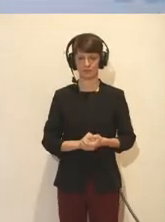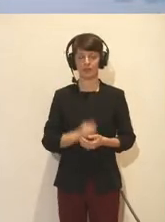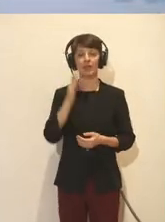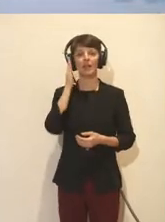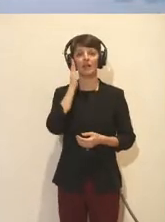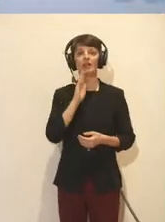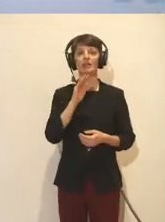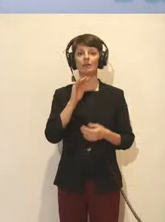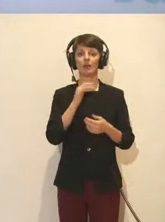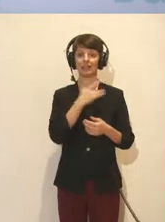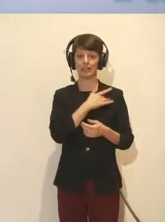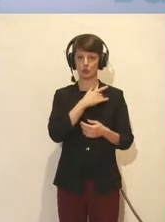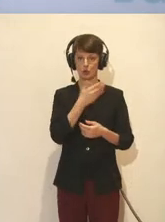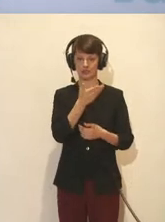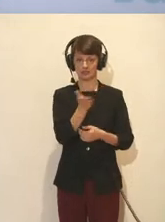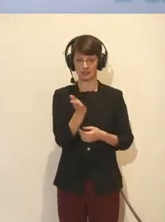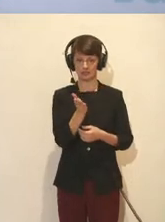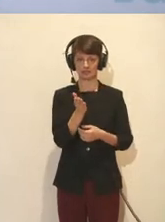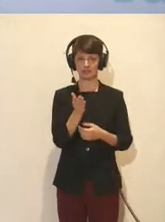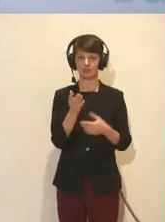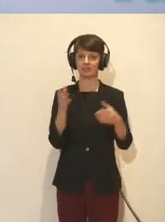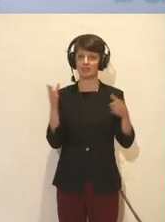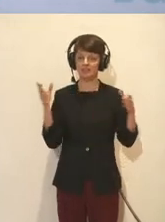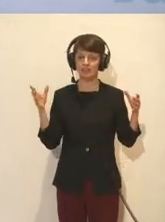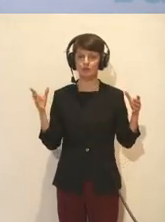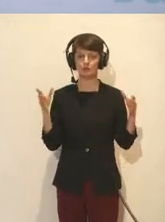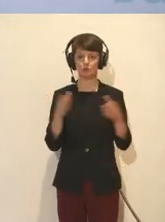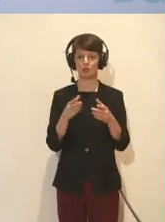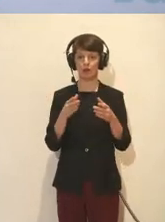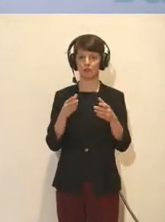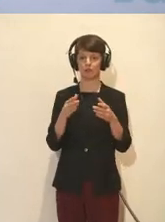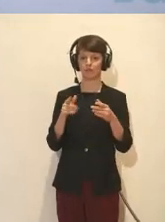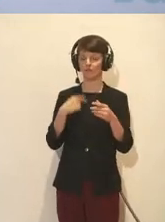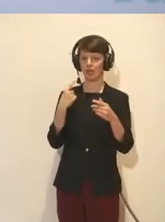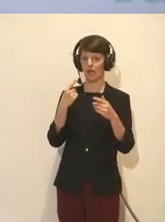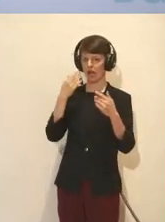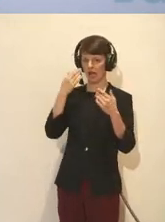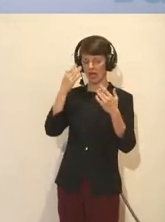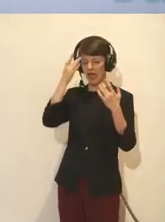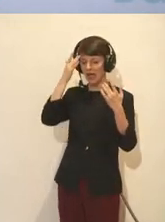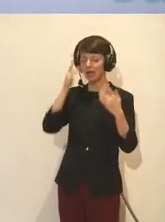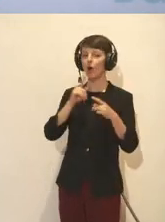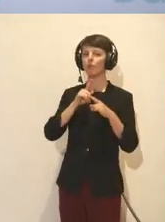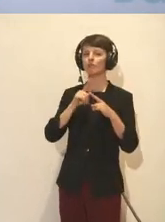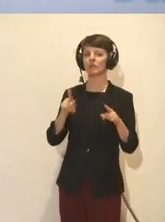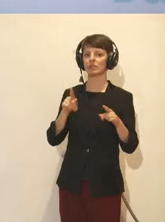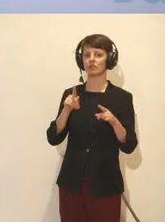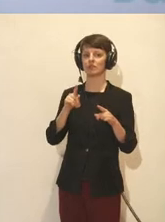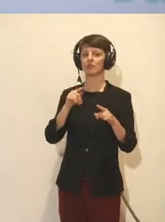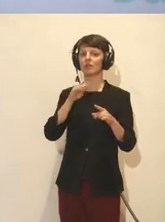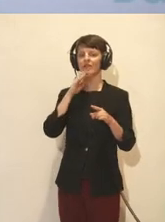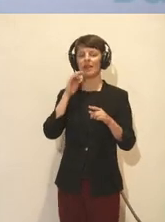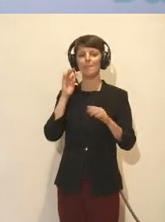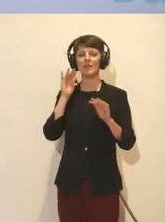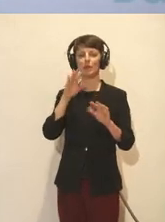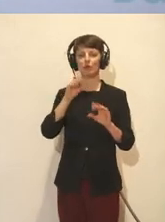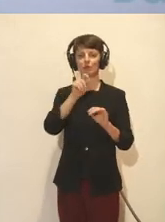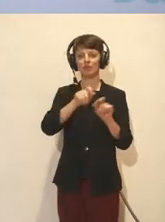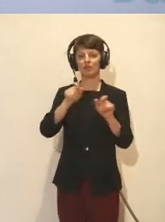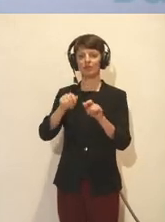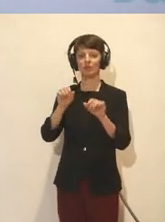genossen gemeinsam werden wir es nicht zulassen dass die vielen millionen beschäftigten die in der krise als